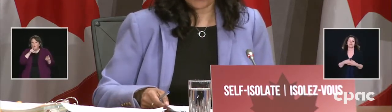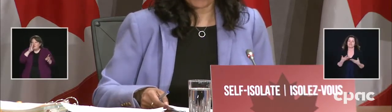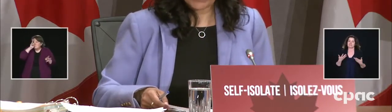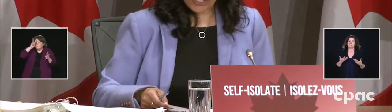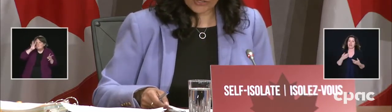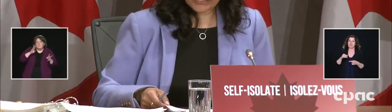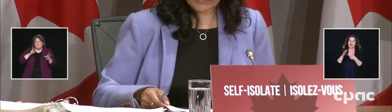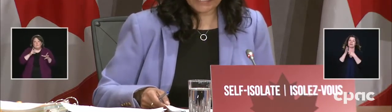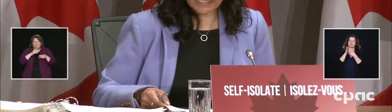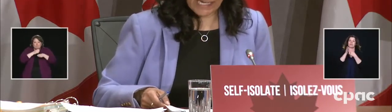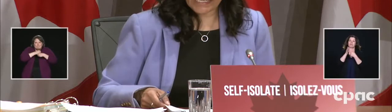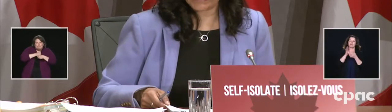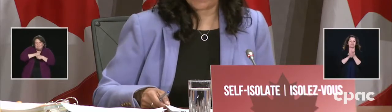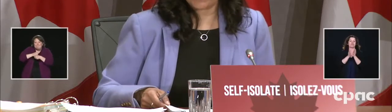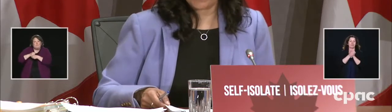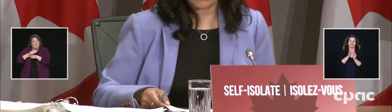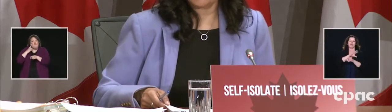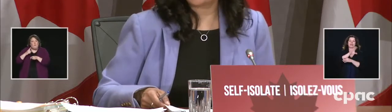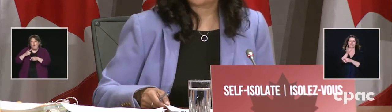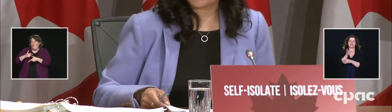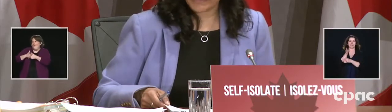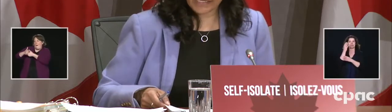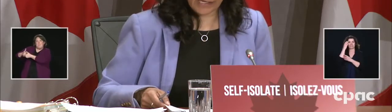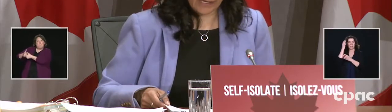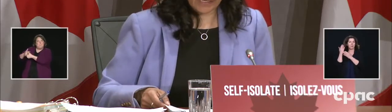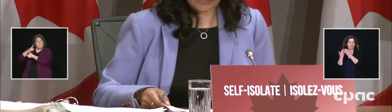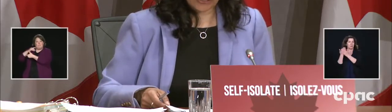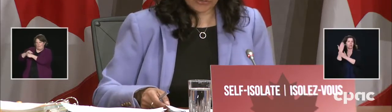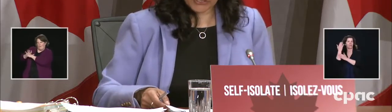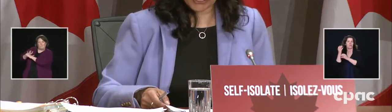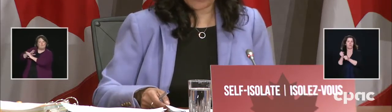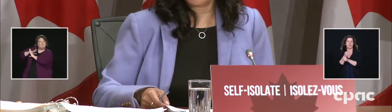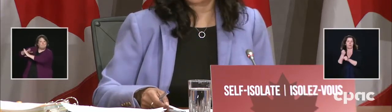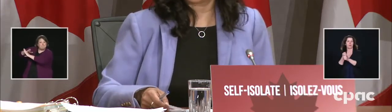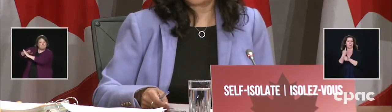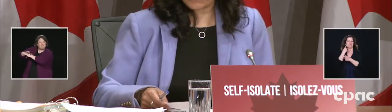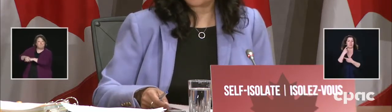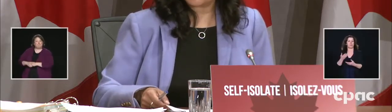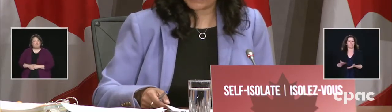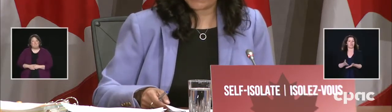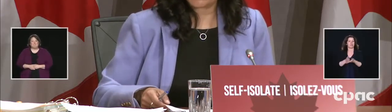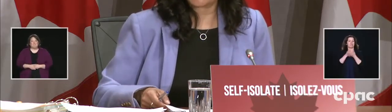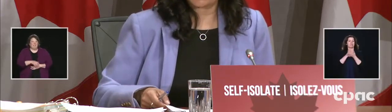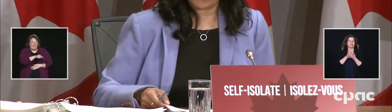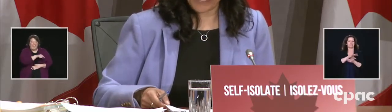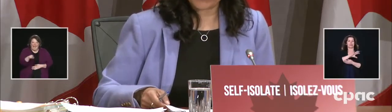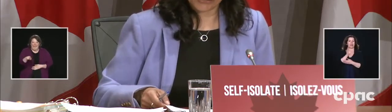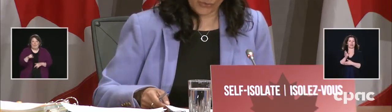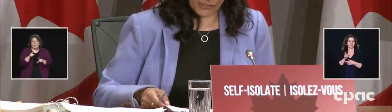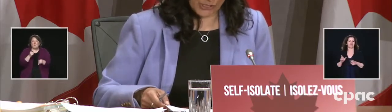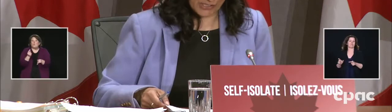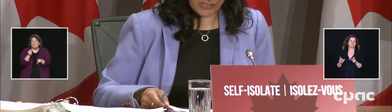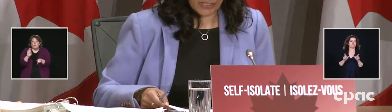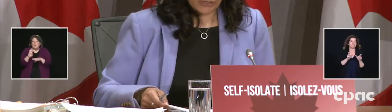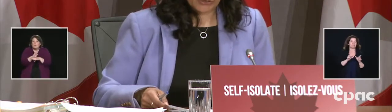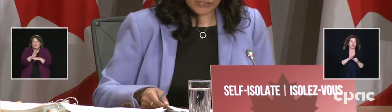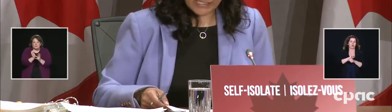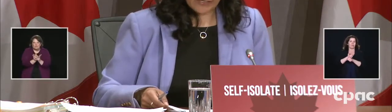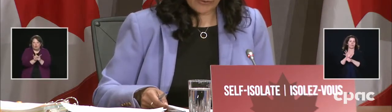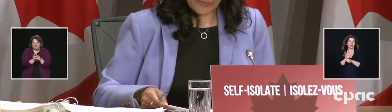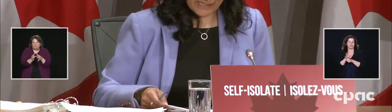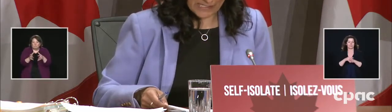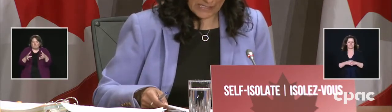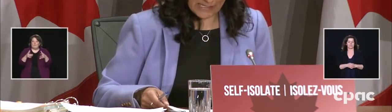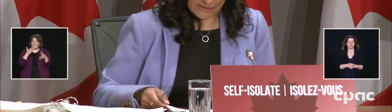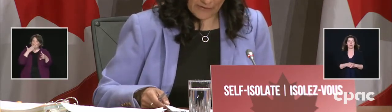COVID-19 while also sustaining and even creating local jobs, allowing Canadians to get back to work. Toutes